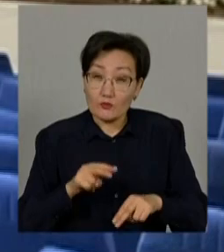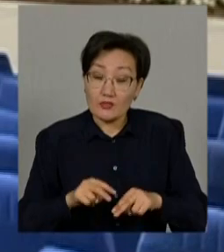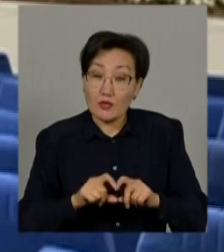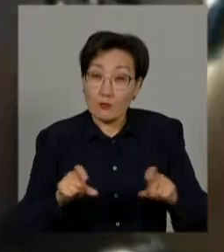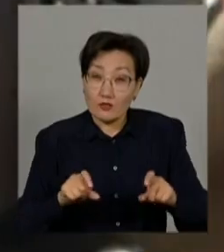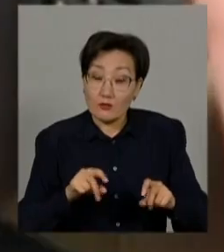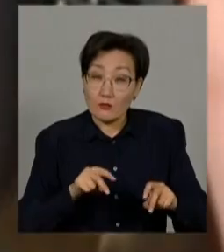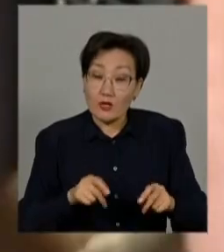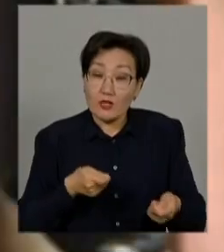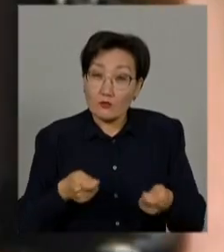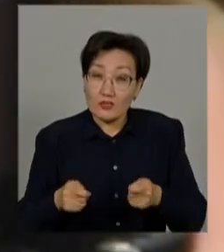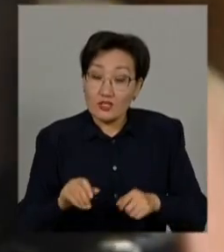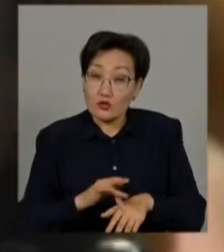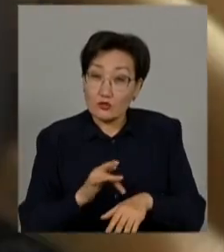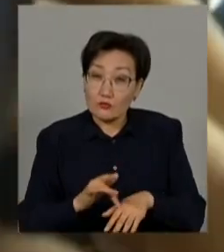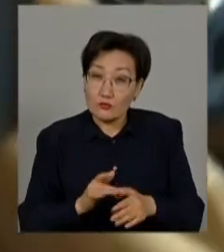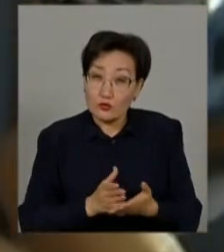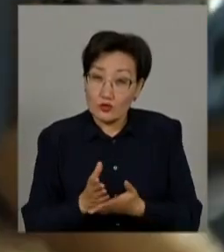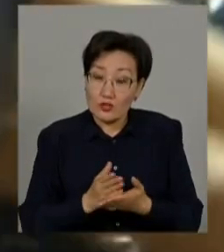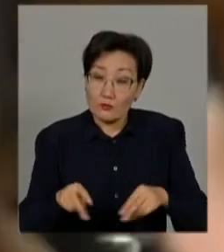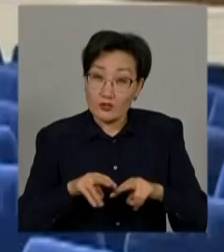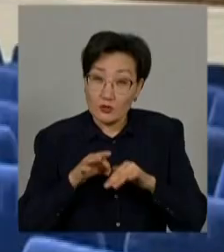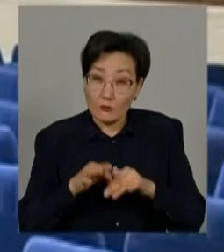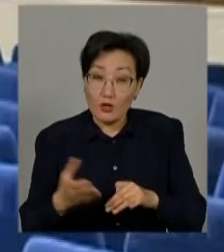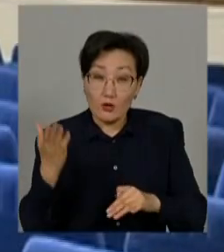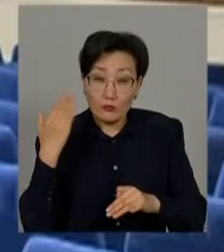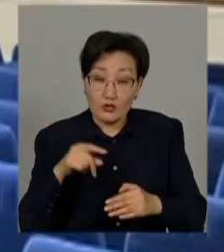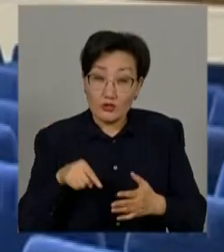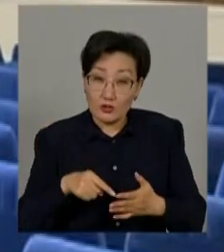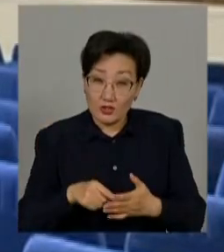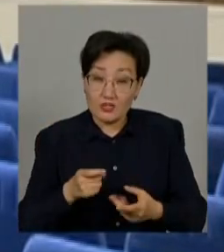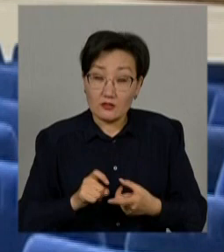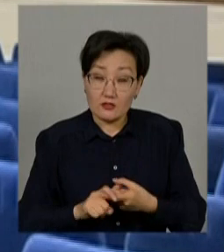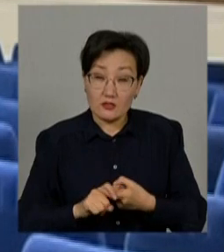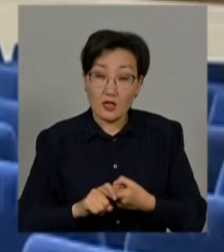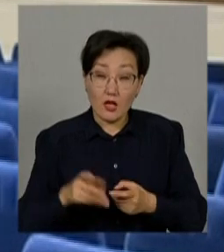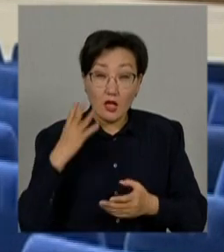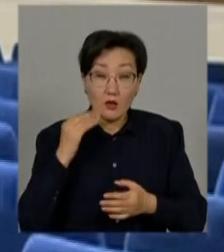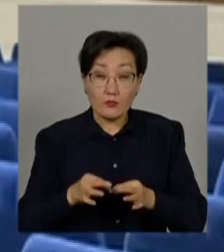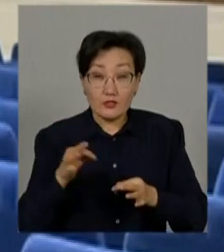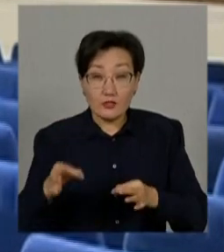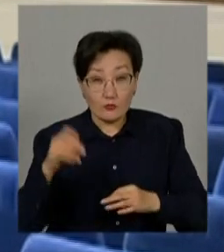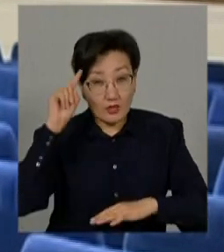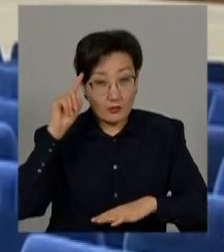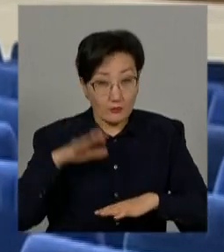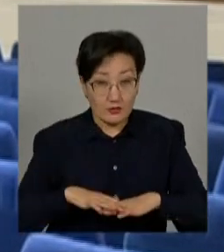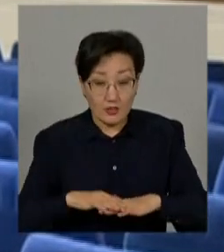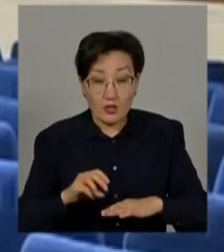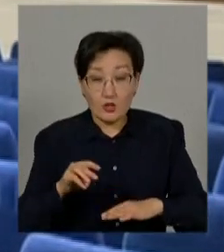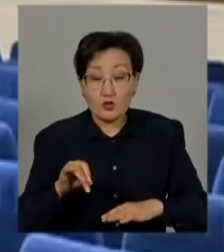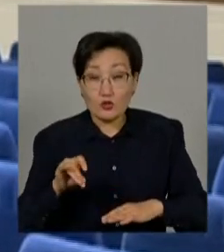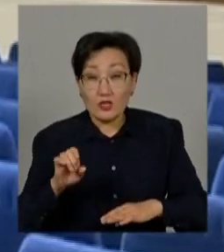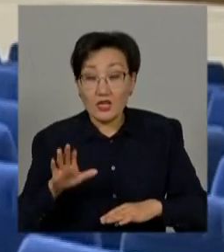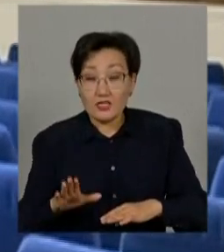қатысты қызметтік тексеріс жүргізілуде. Сонымен қатар бұл мәселеге қатысты Алматы облысының әкімі Марат